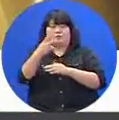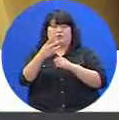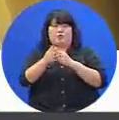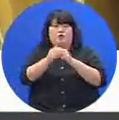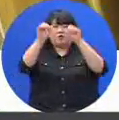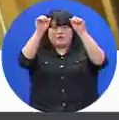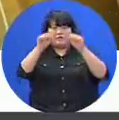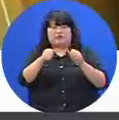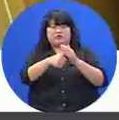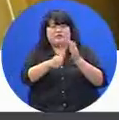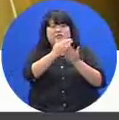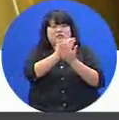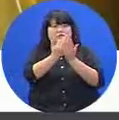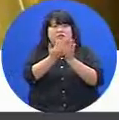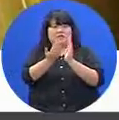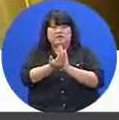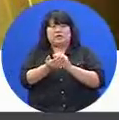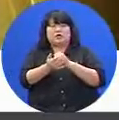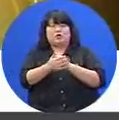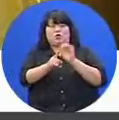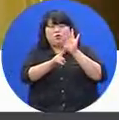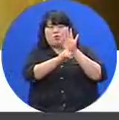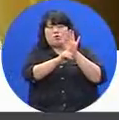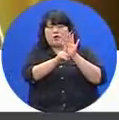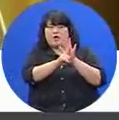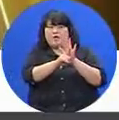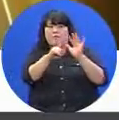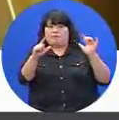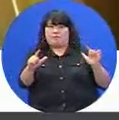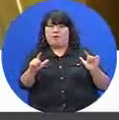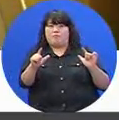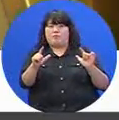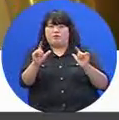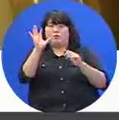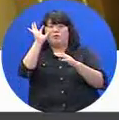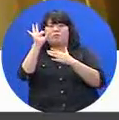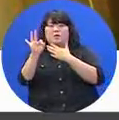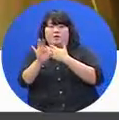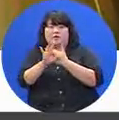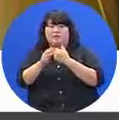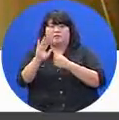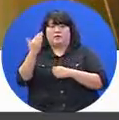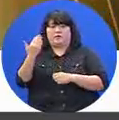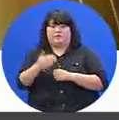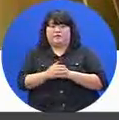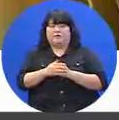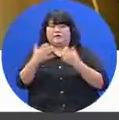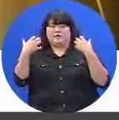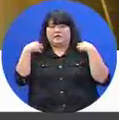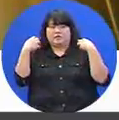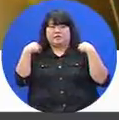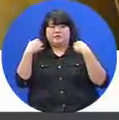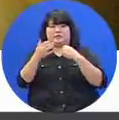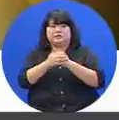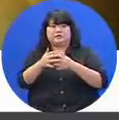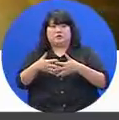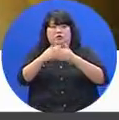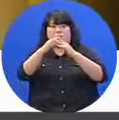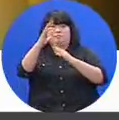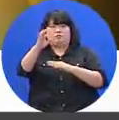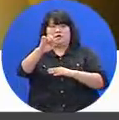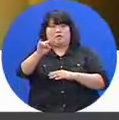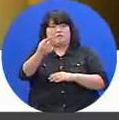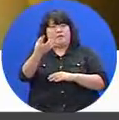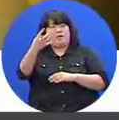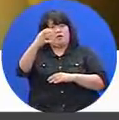뭐 체육시설이라든지 이런 시설들이 이제 우리 공개했던 범위로 보면 됩니다. 기초 같은 경우에는 건립 비용이